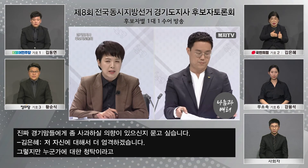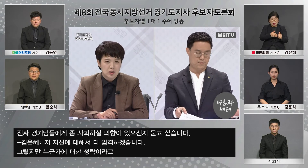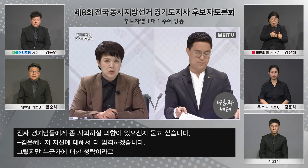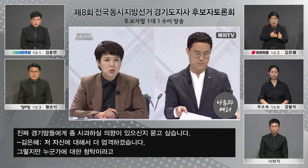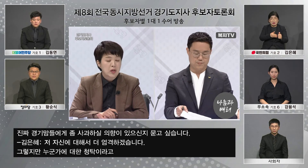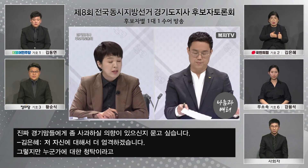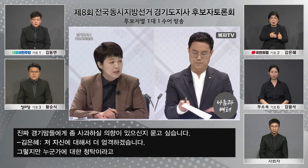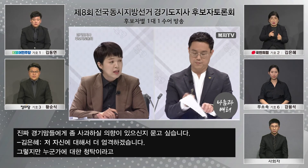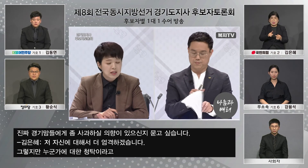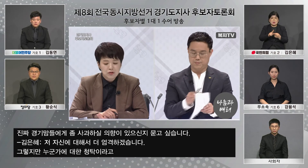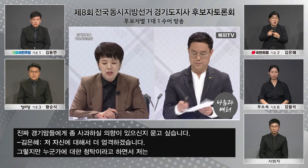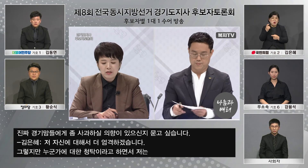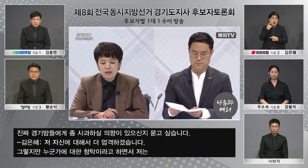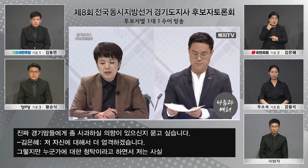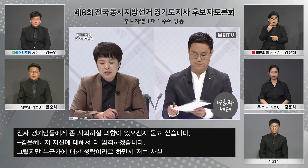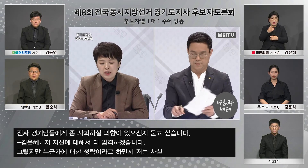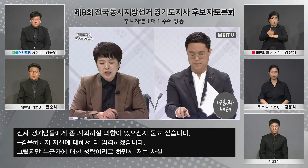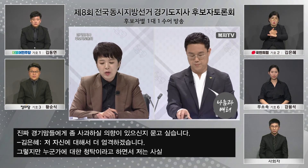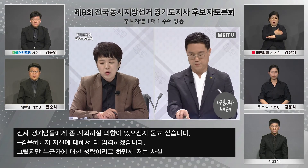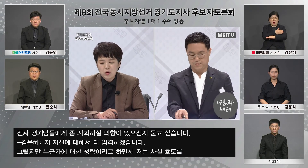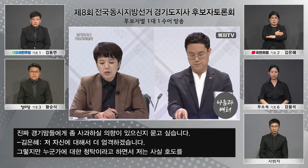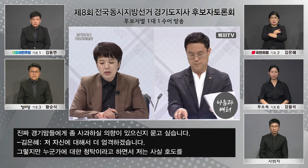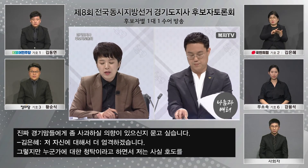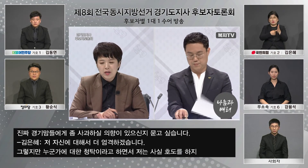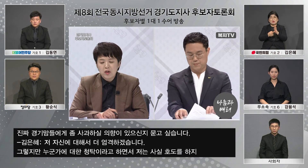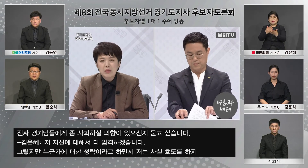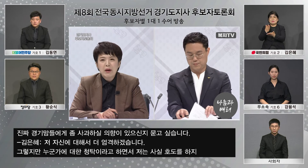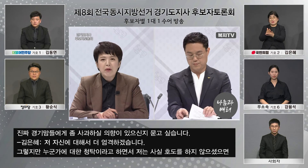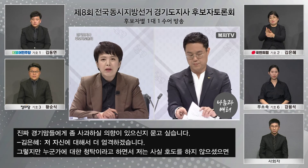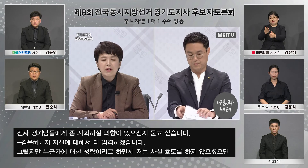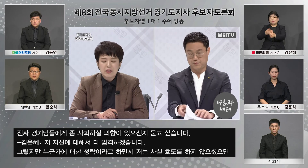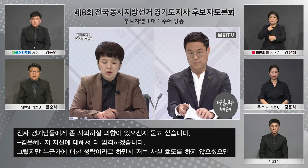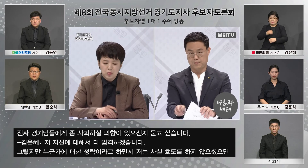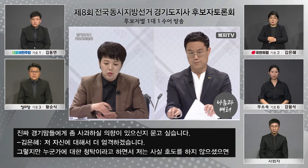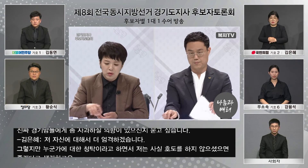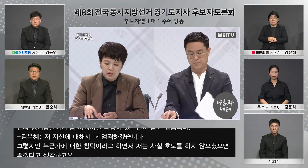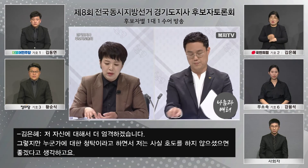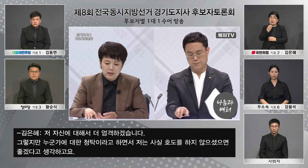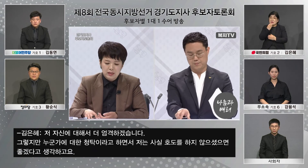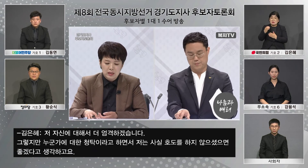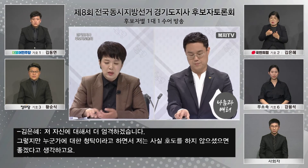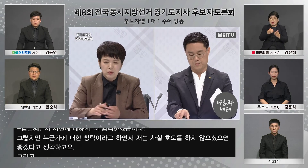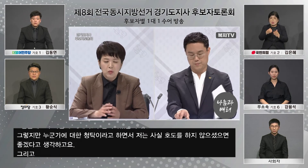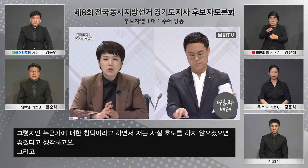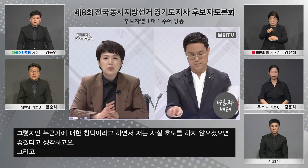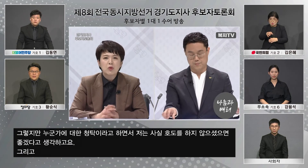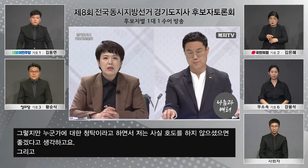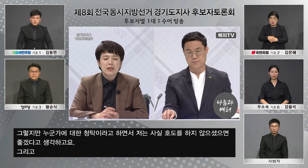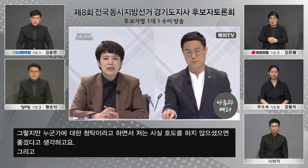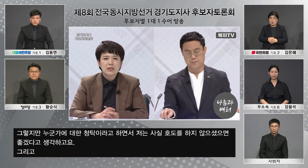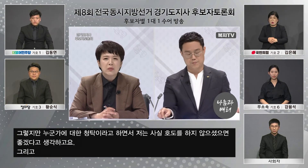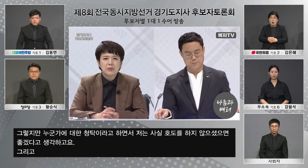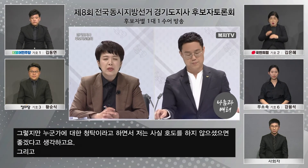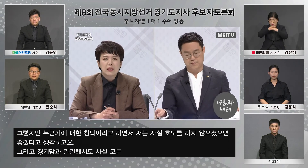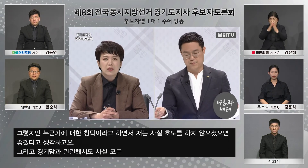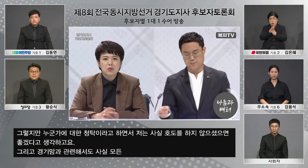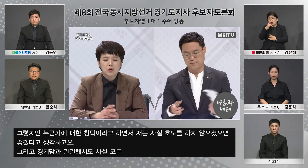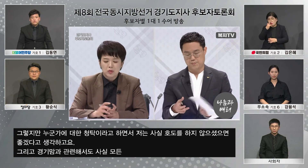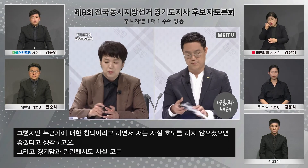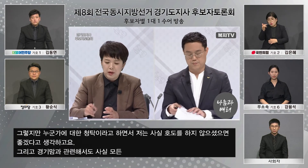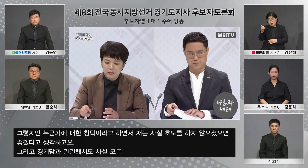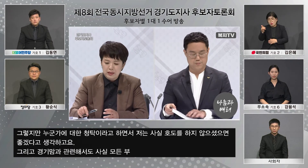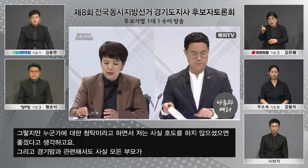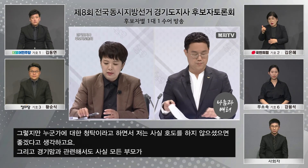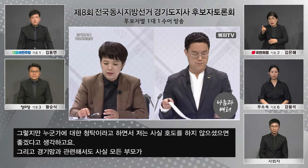하지 않으셨으면 좋겠다고 생각하고요. 그리고 경기망과 관련해서도 사실 모든 부모가 자식을 옆에